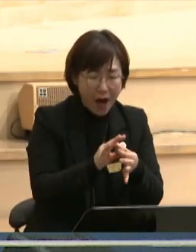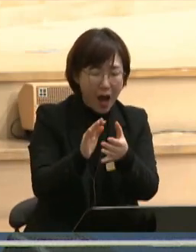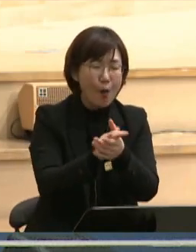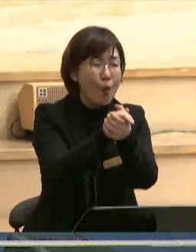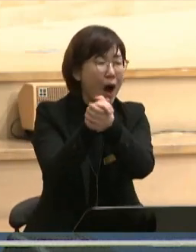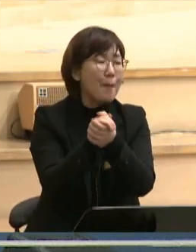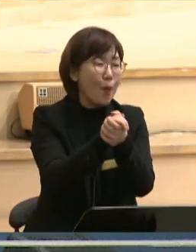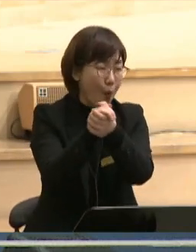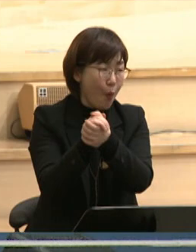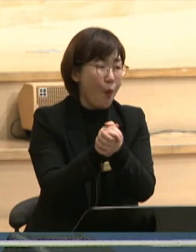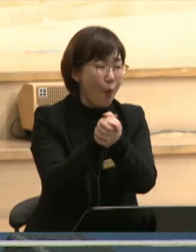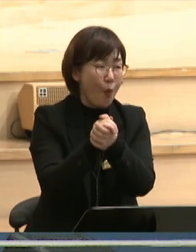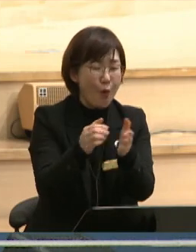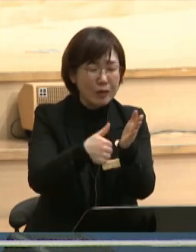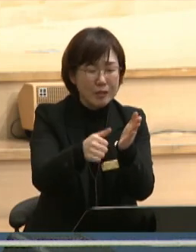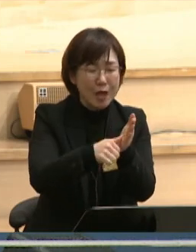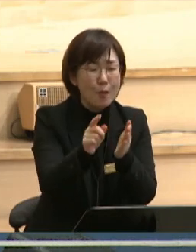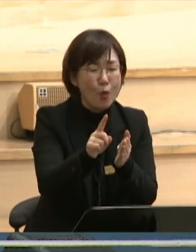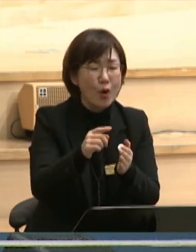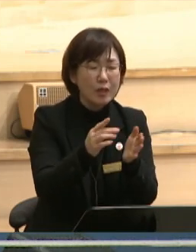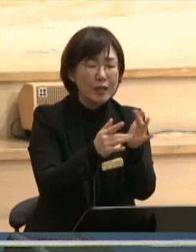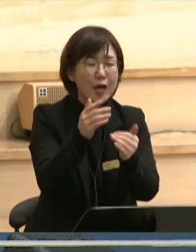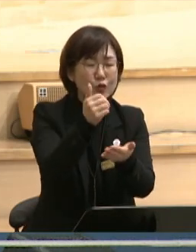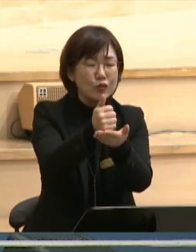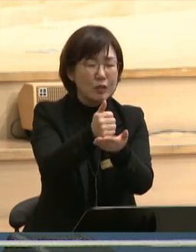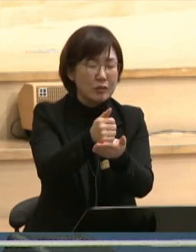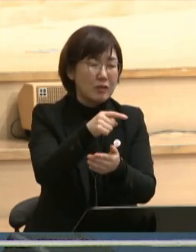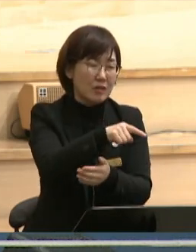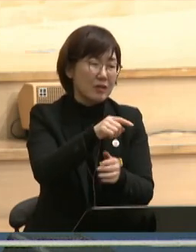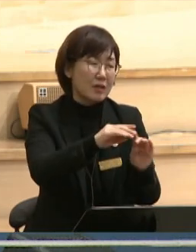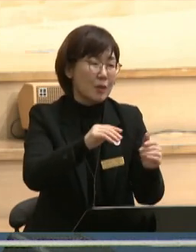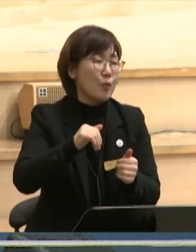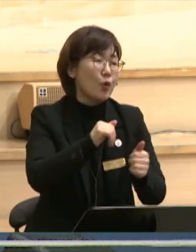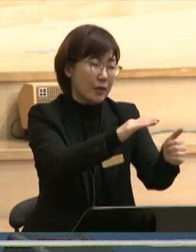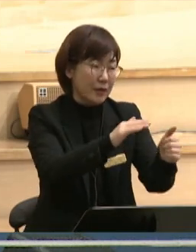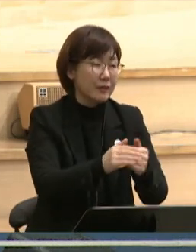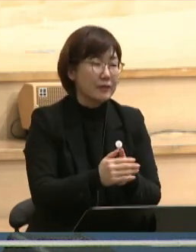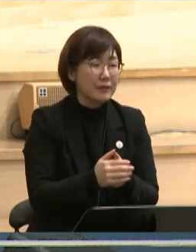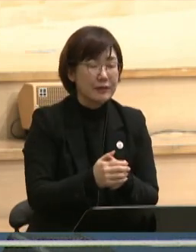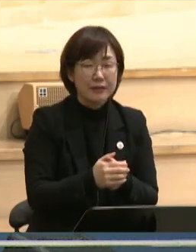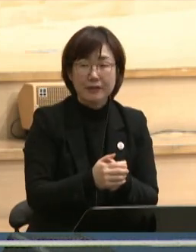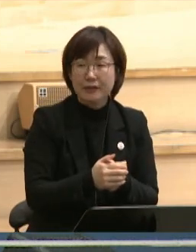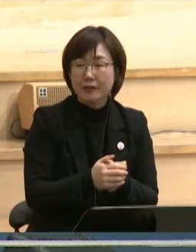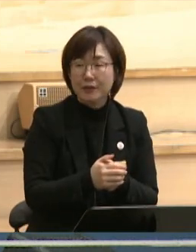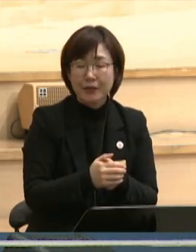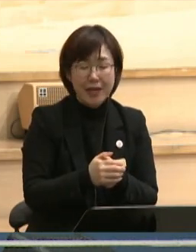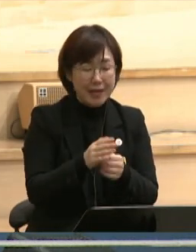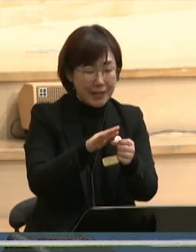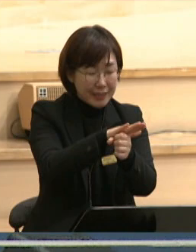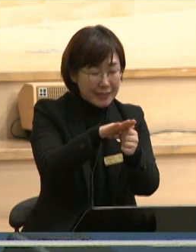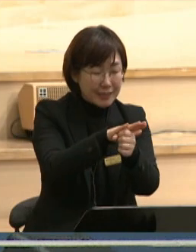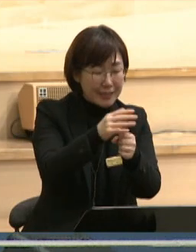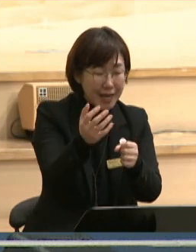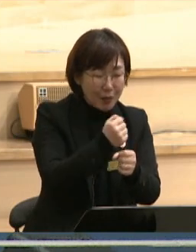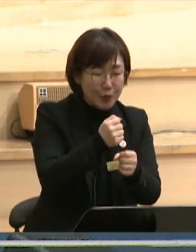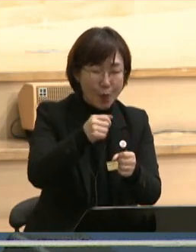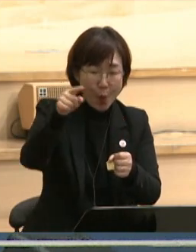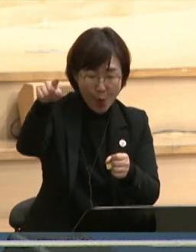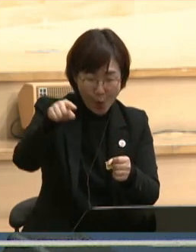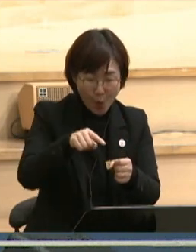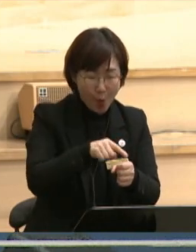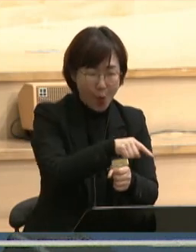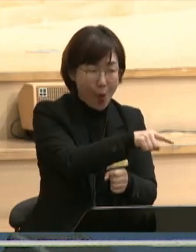보내셨습니다 우리를 사랑했기 때문에 아들 보내신 겁니다 잘 보세요 사랑으로 하나 되셨습니다